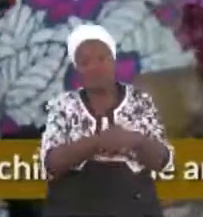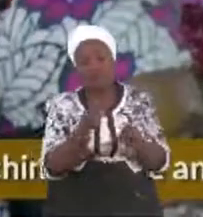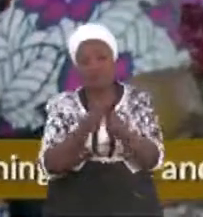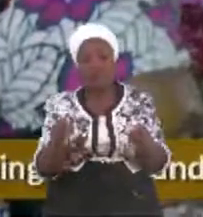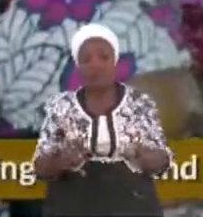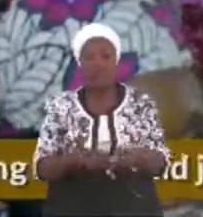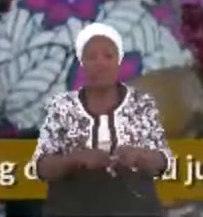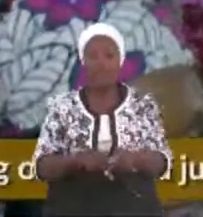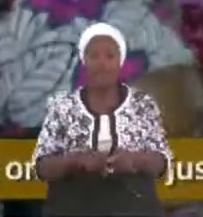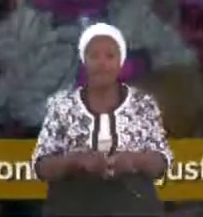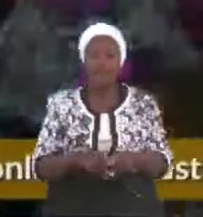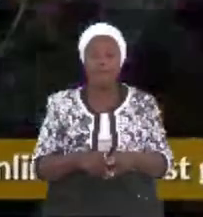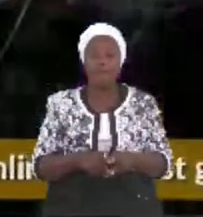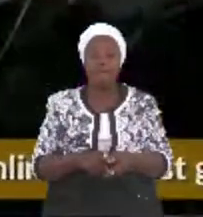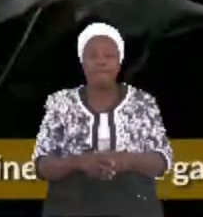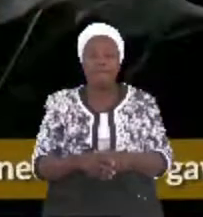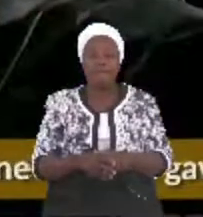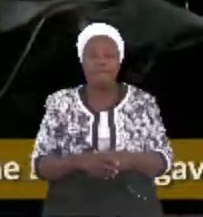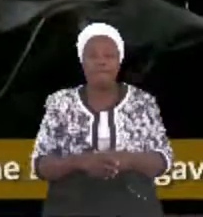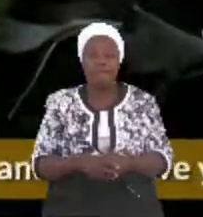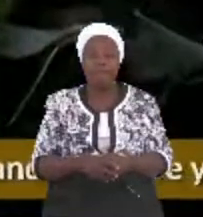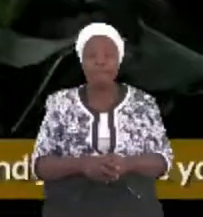nous permettre d'être en contact avec eux.